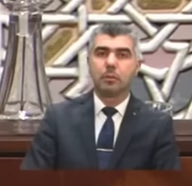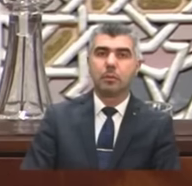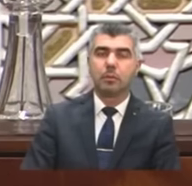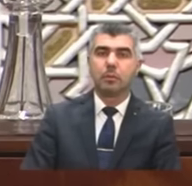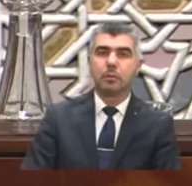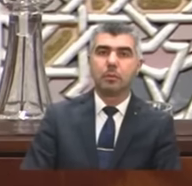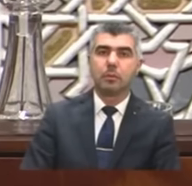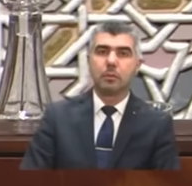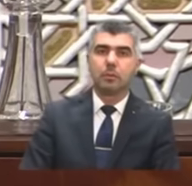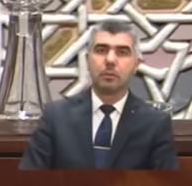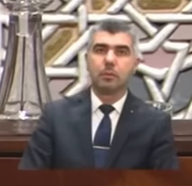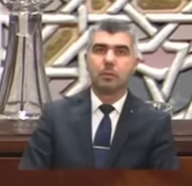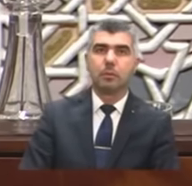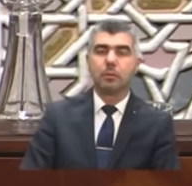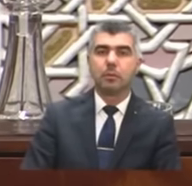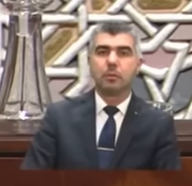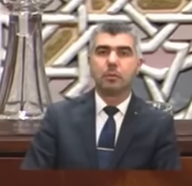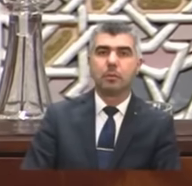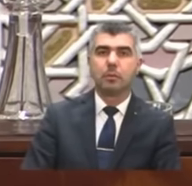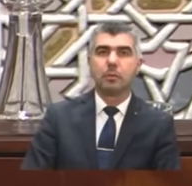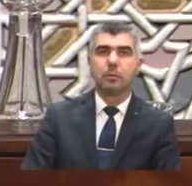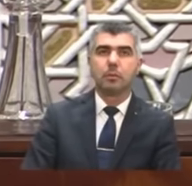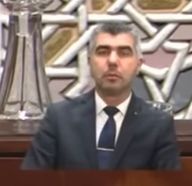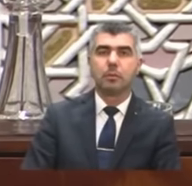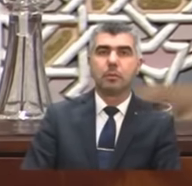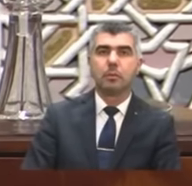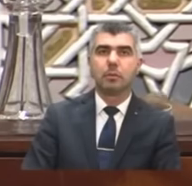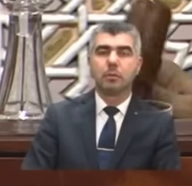انا اللي كنسير، ايوا اسمح لي،